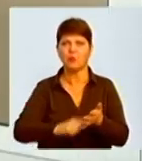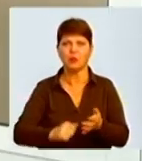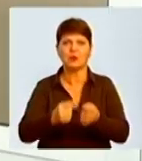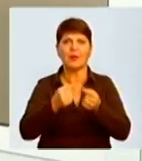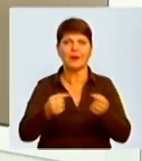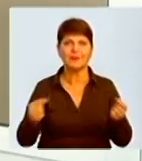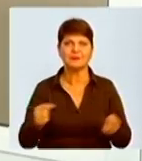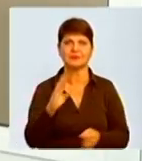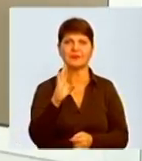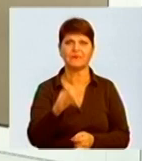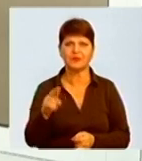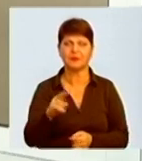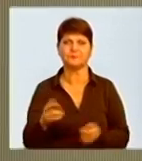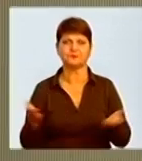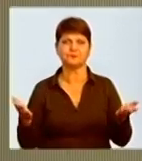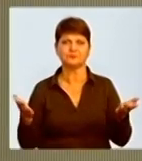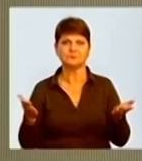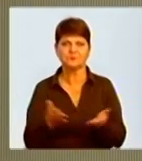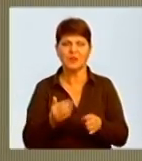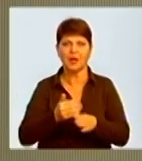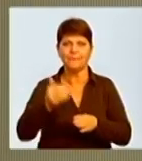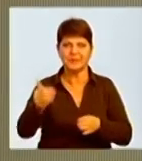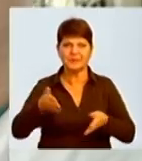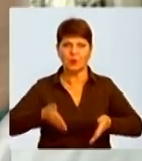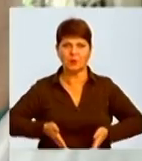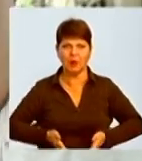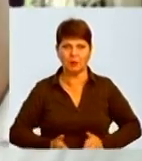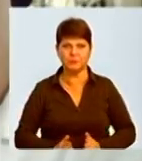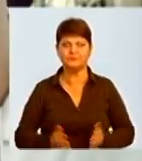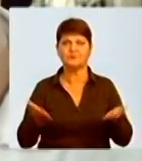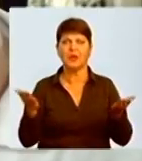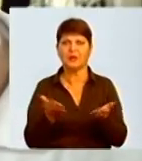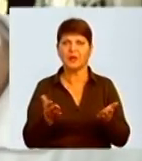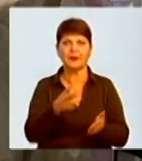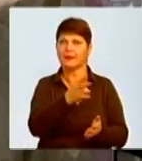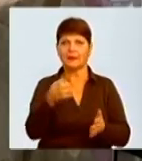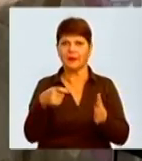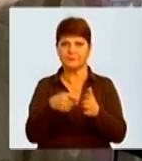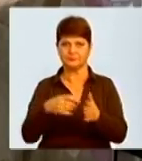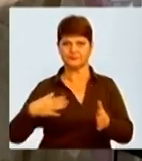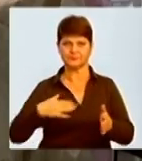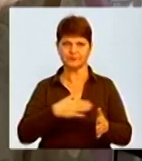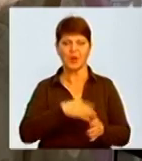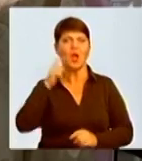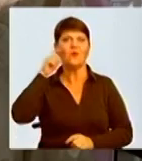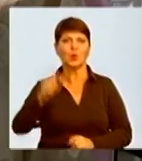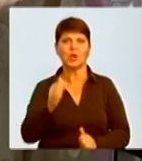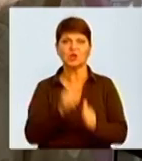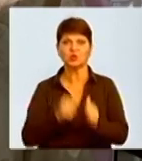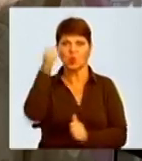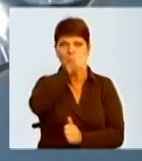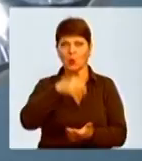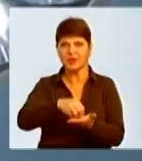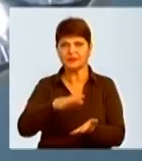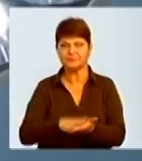вигляді, які пізно народжують, які не вигодовують груддю. В Україні щороку реєструють до